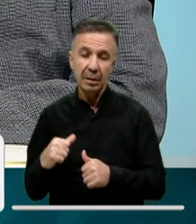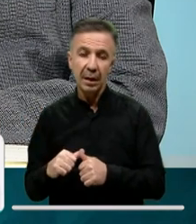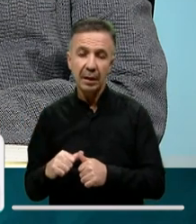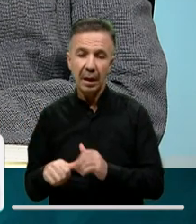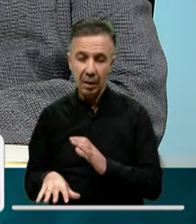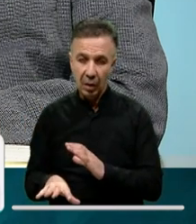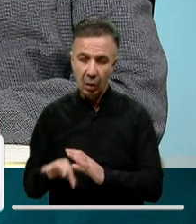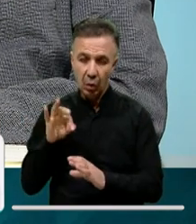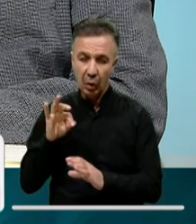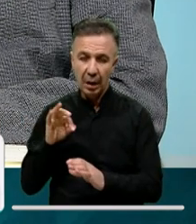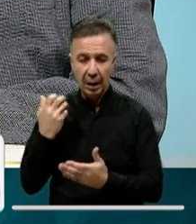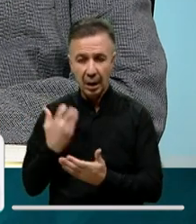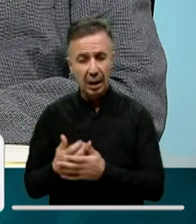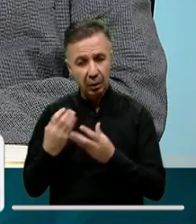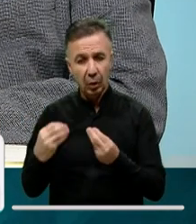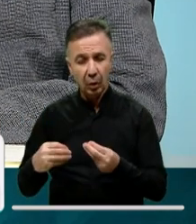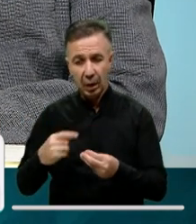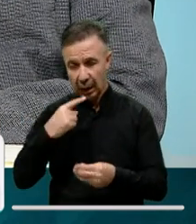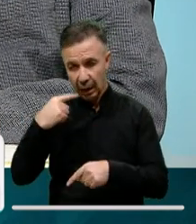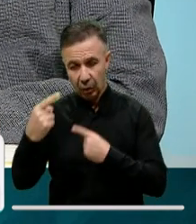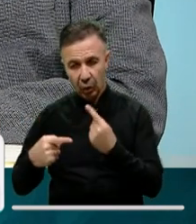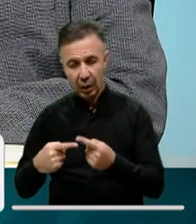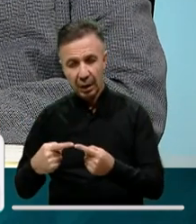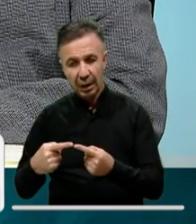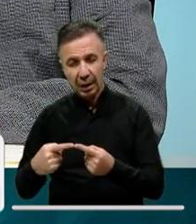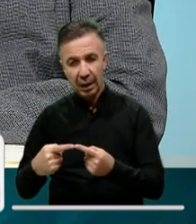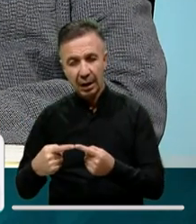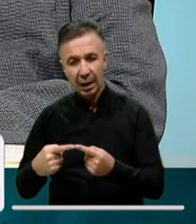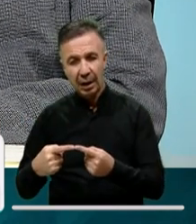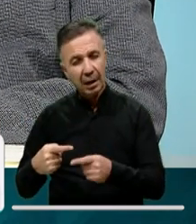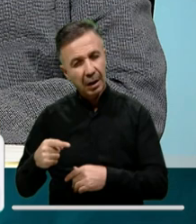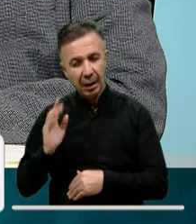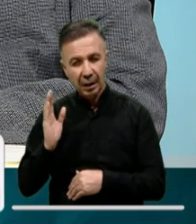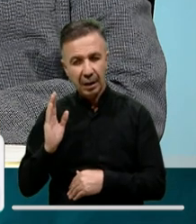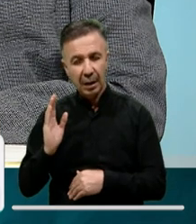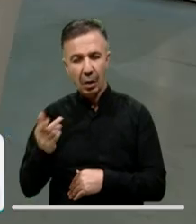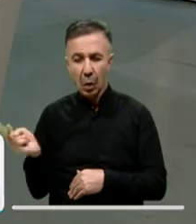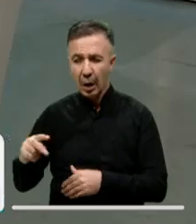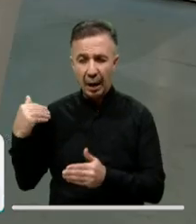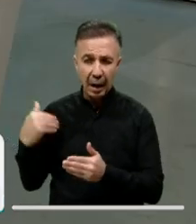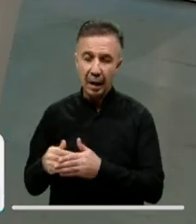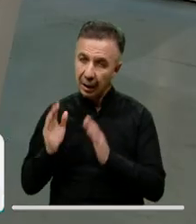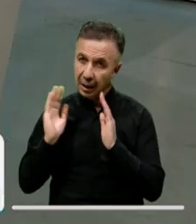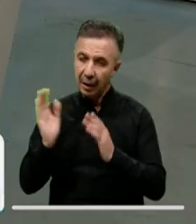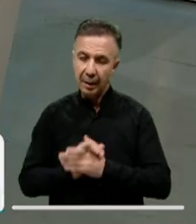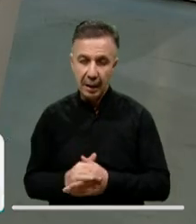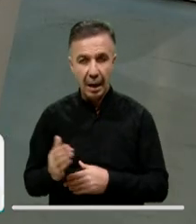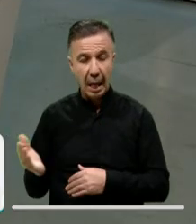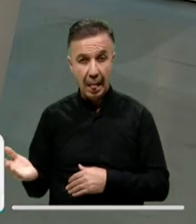kuraya yazılır. İleriki yıllarda gider. Ta ki bu ölene kadar devam eder.